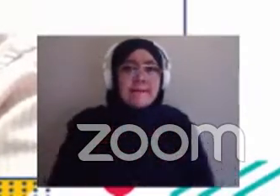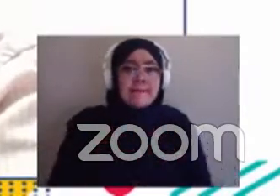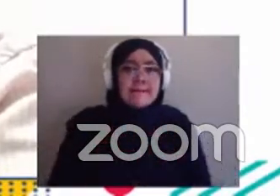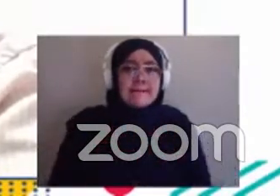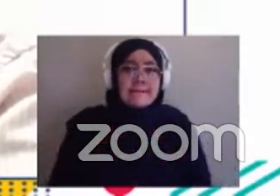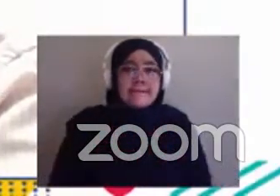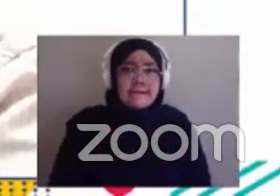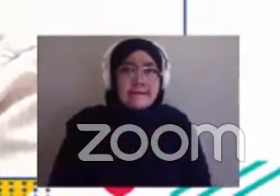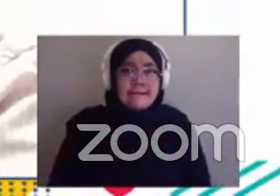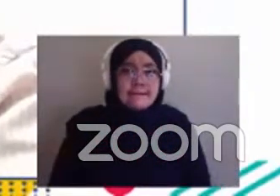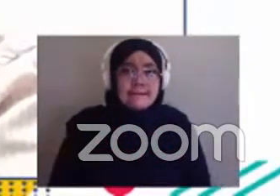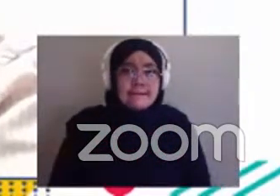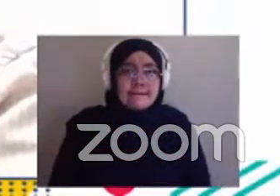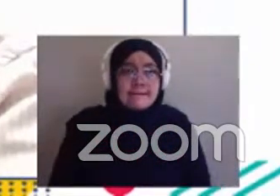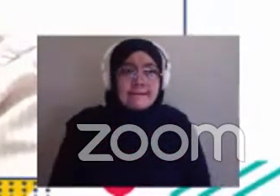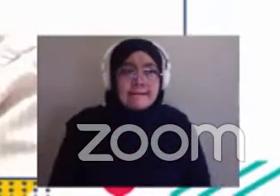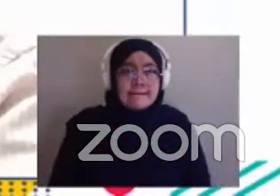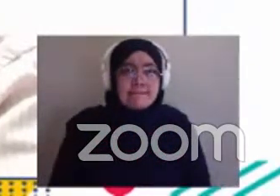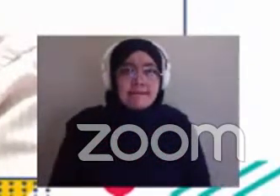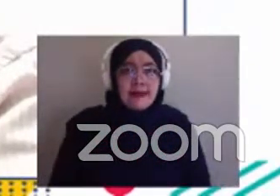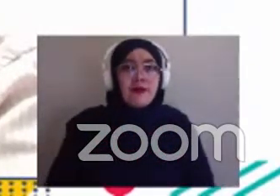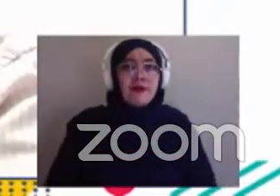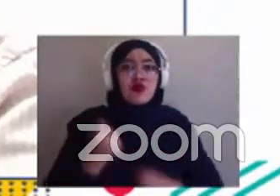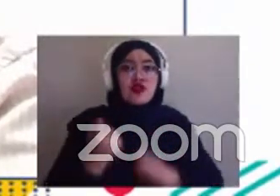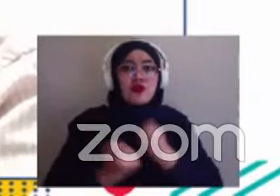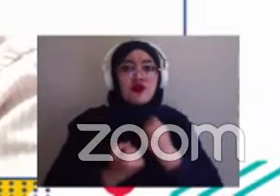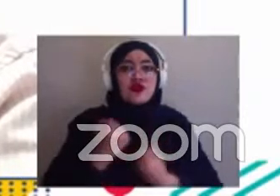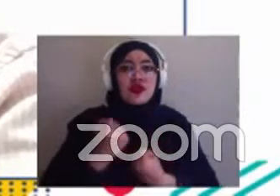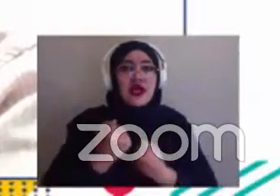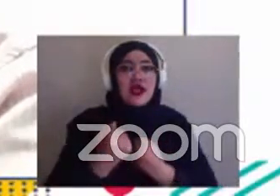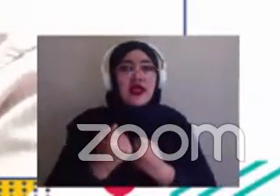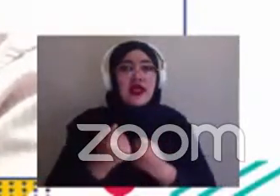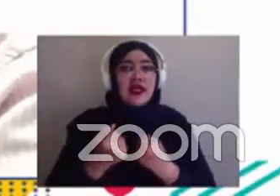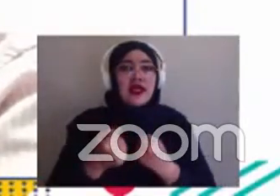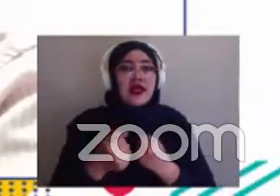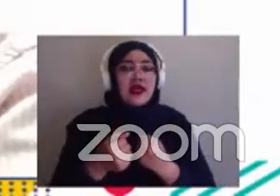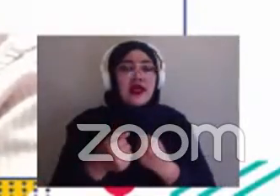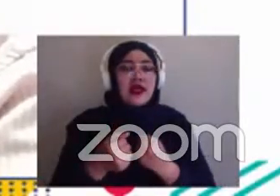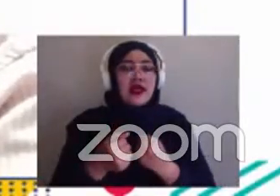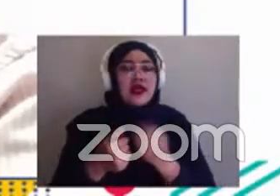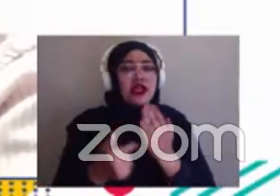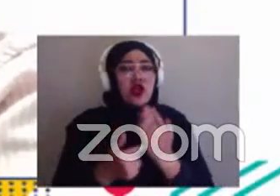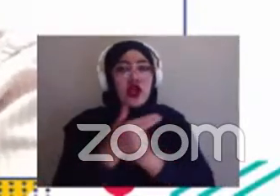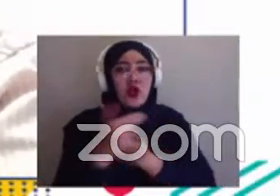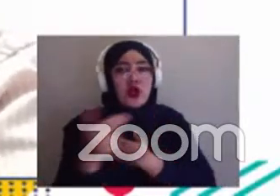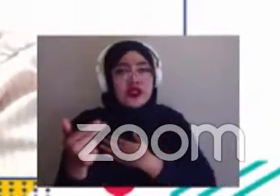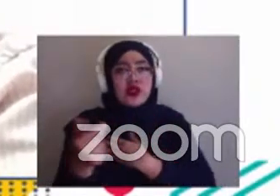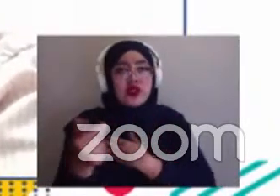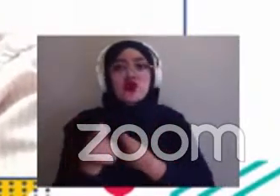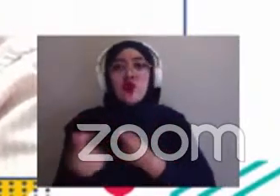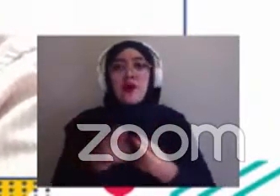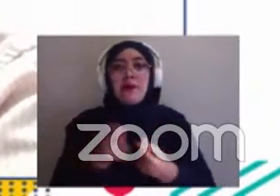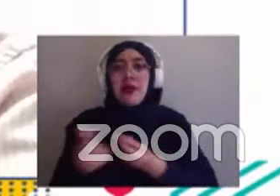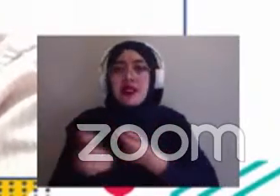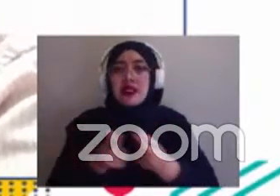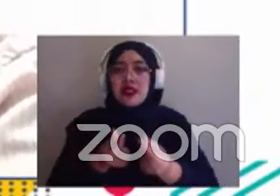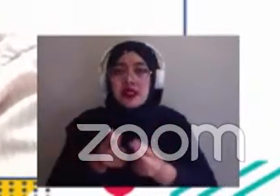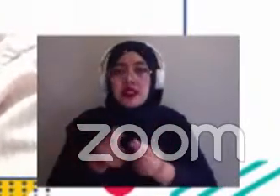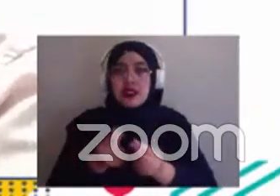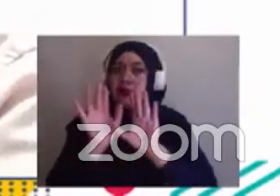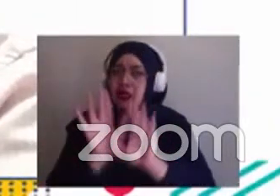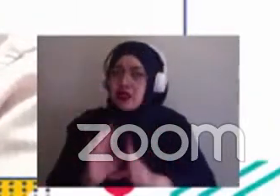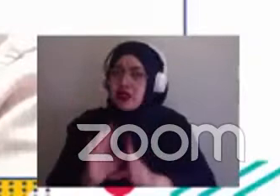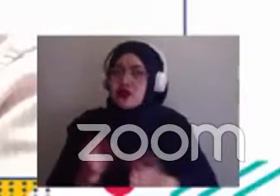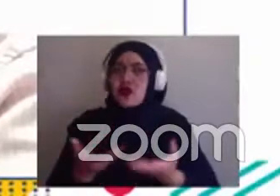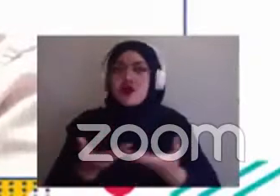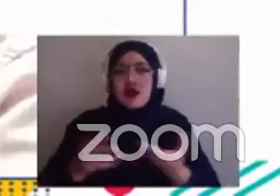menghantam perusahaan-perusahaan teknologi Indonesia, itu kan juga diperjualbelikan di sosial media gitu ya.